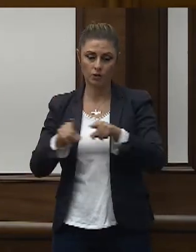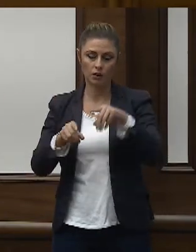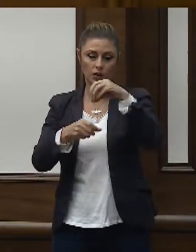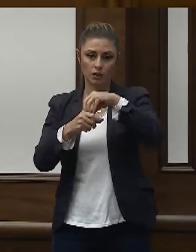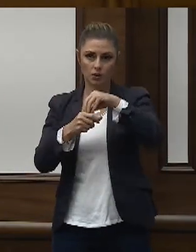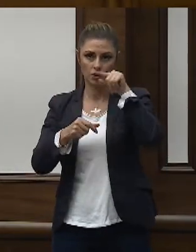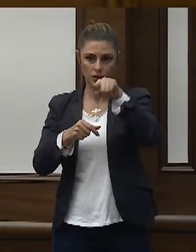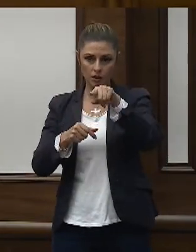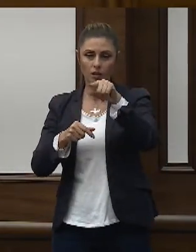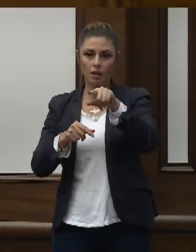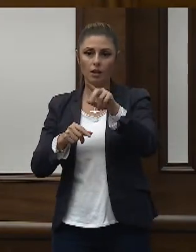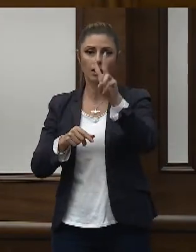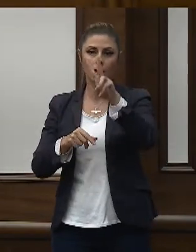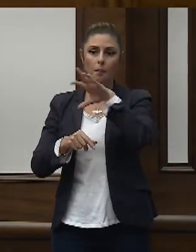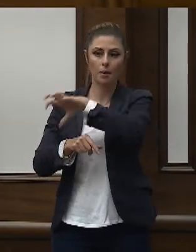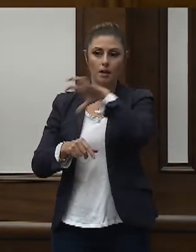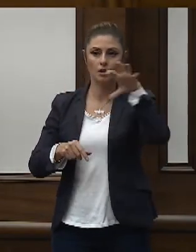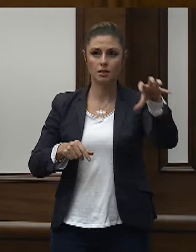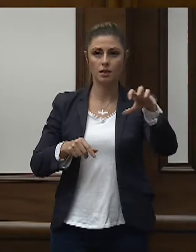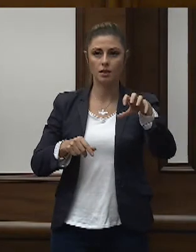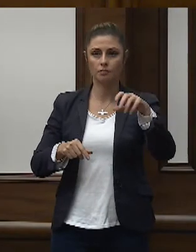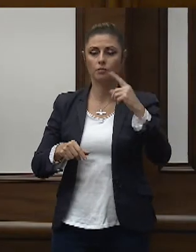tane parsel görüyorsunuz sarı.